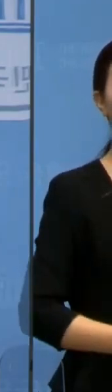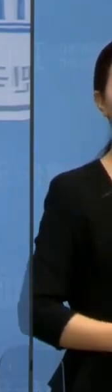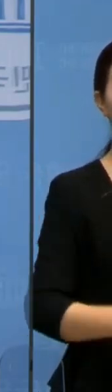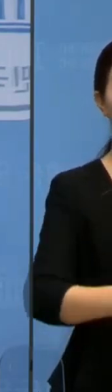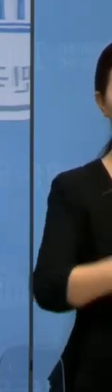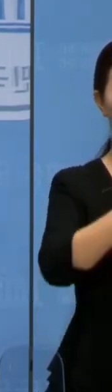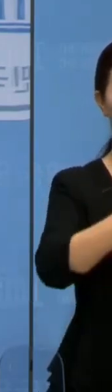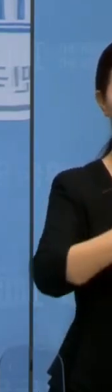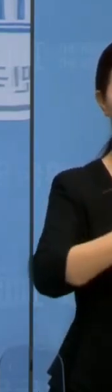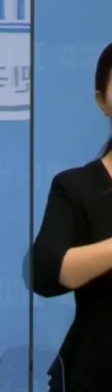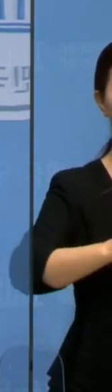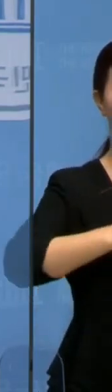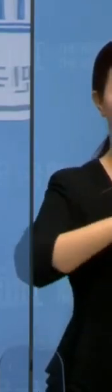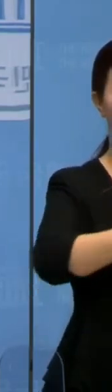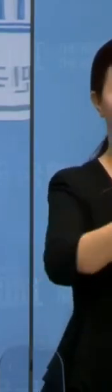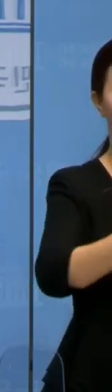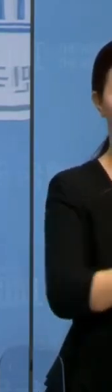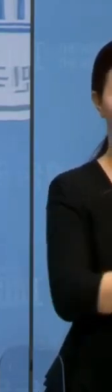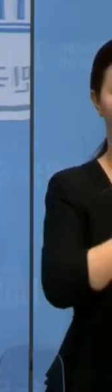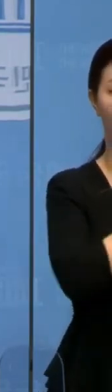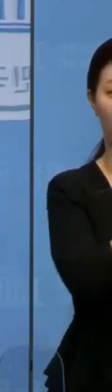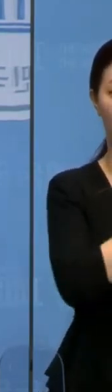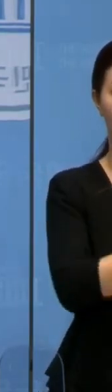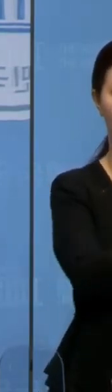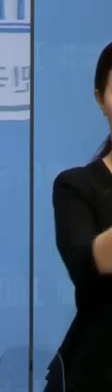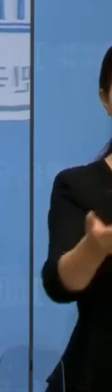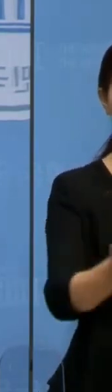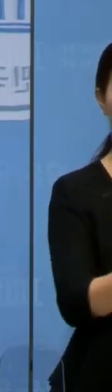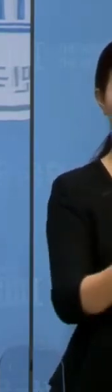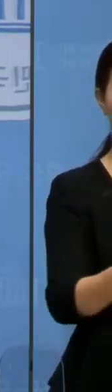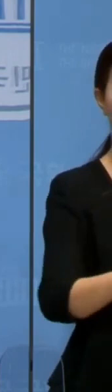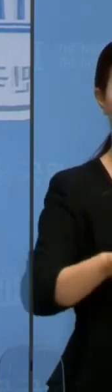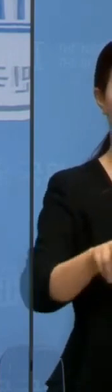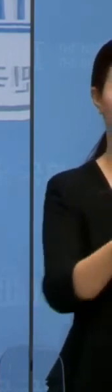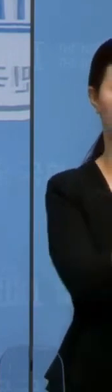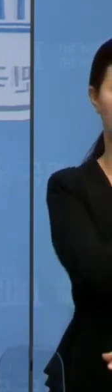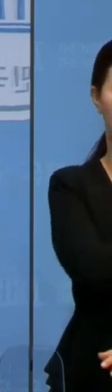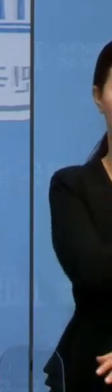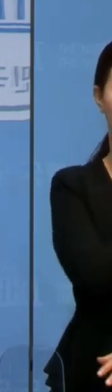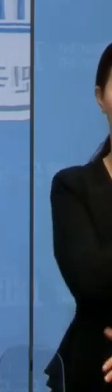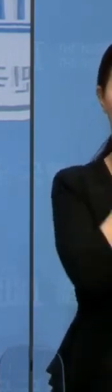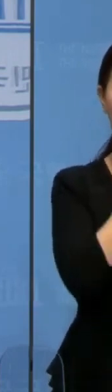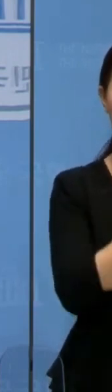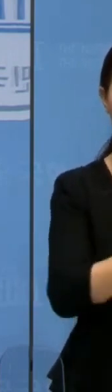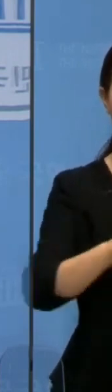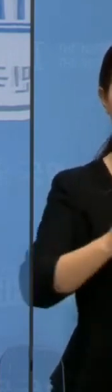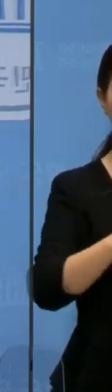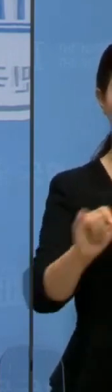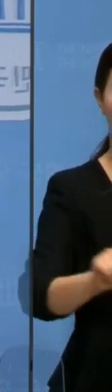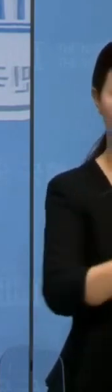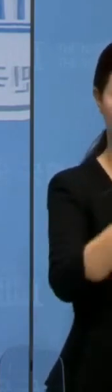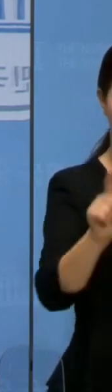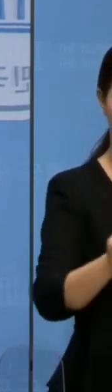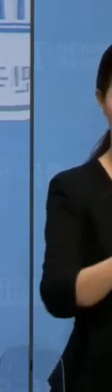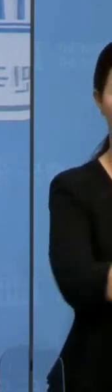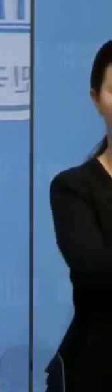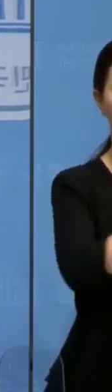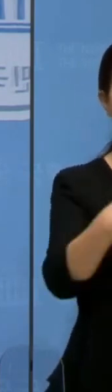존경하는 당원 동지 여러분, 지금 최고의 민생은 코로나 조기